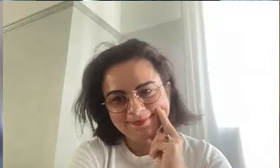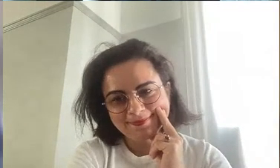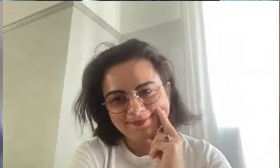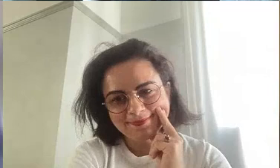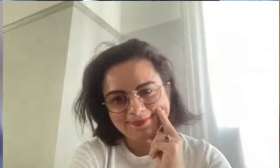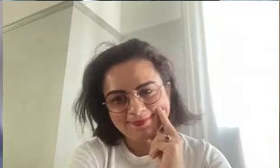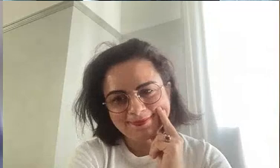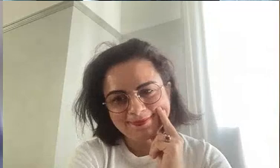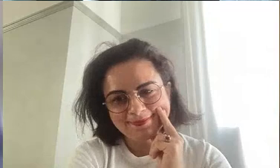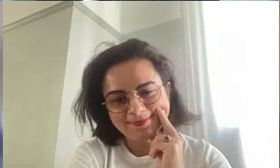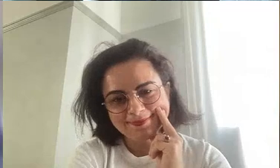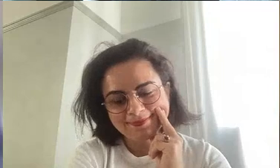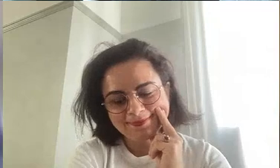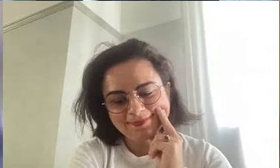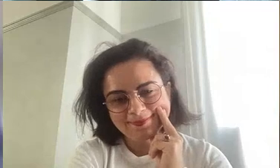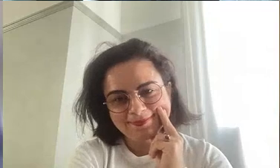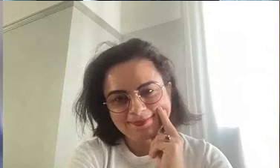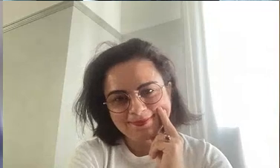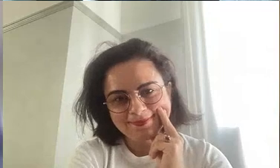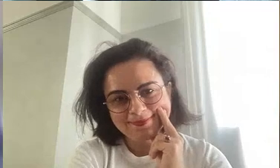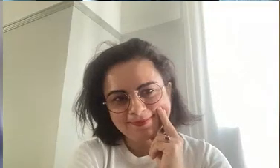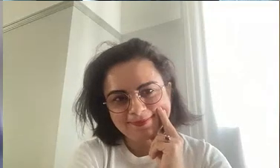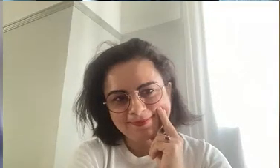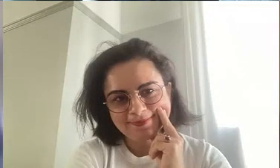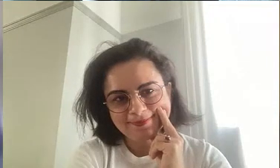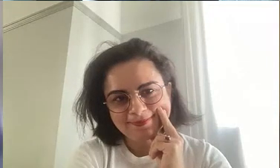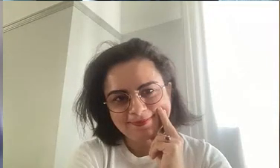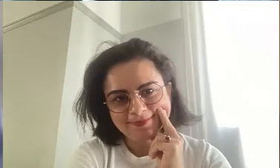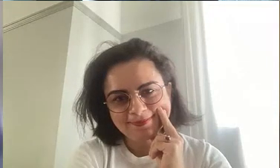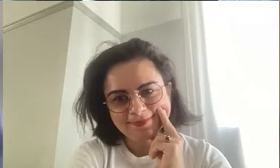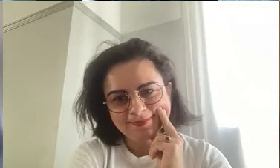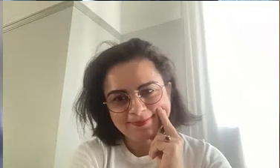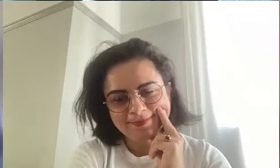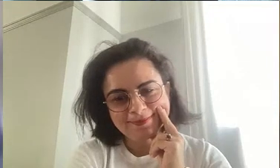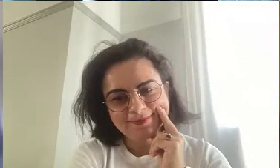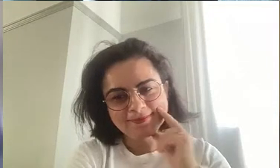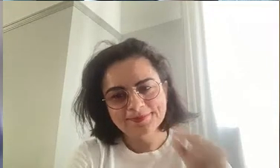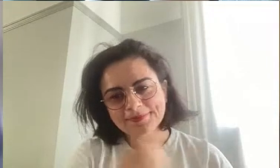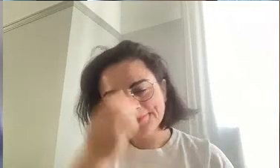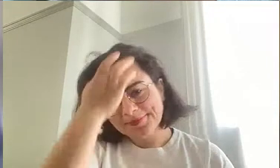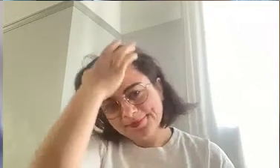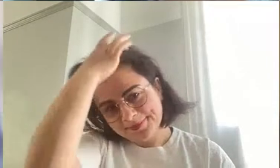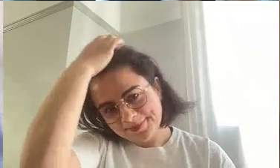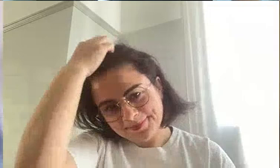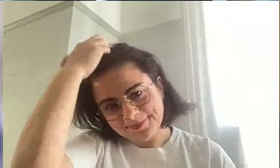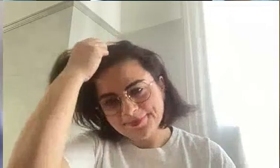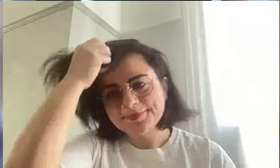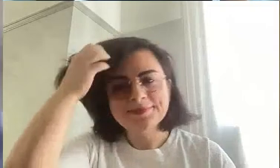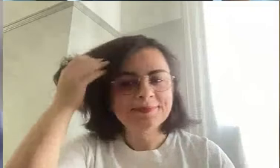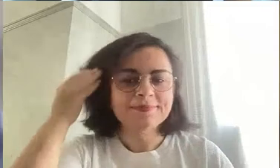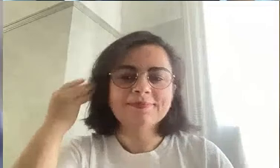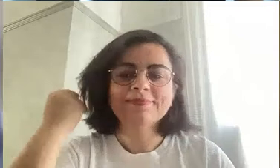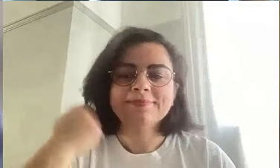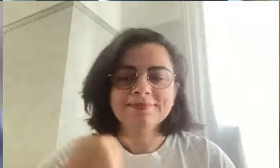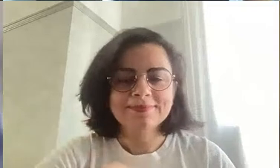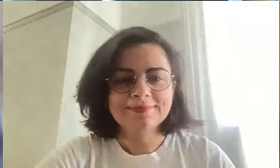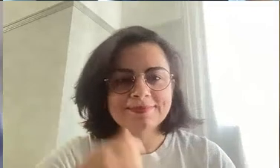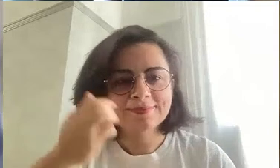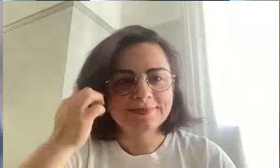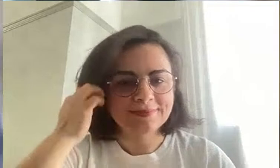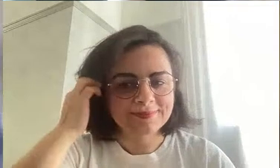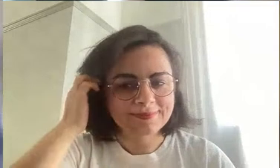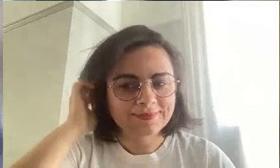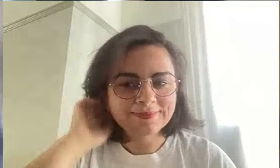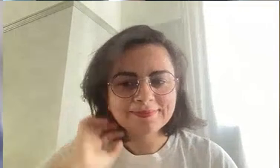Kristin. Och nu lämnar jag bollen över till Annika som ska ha lite snabba frågor till er. Ja, nu kommer det snabba frågor och de är ni inte förberedda